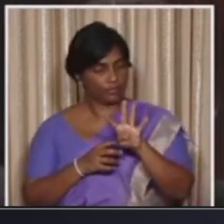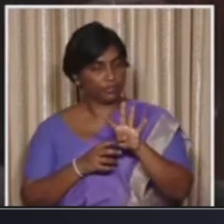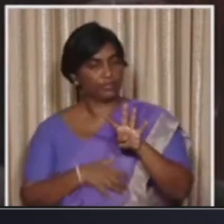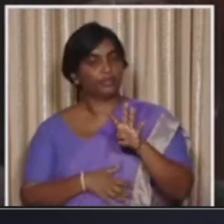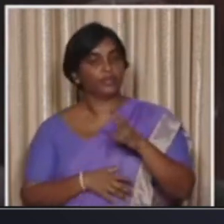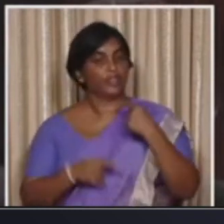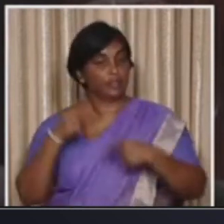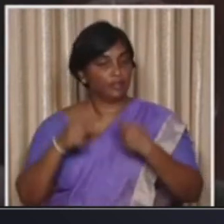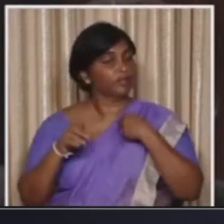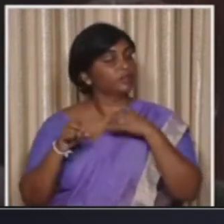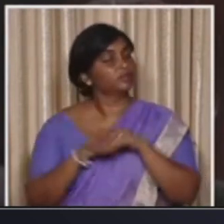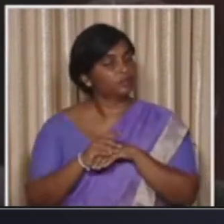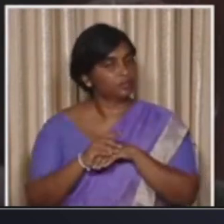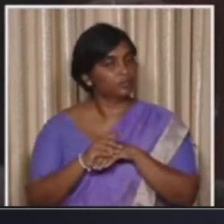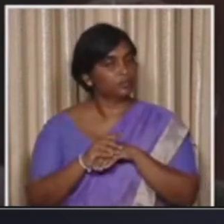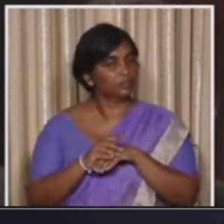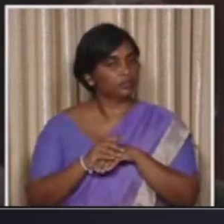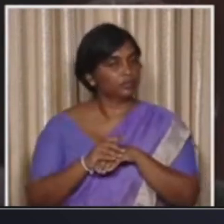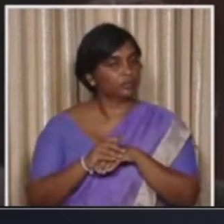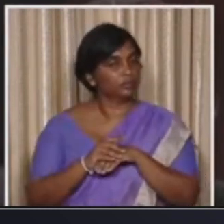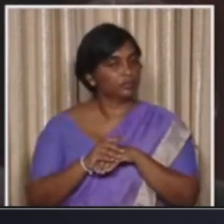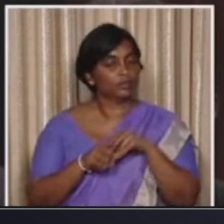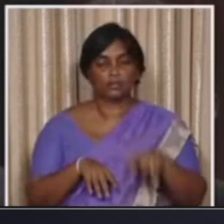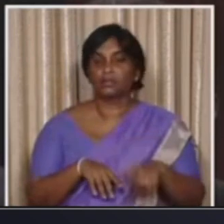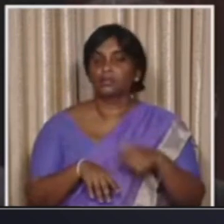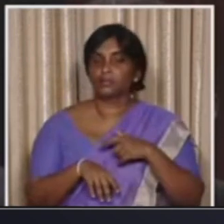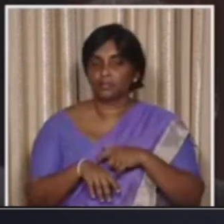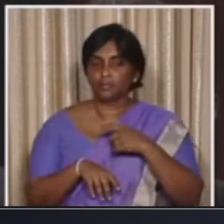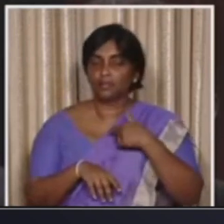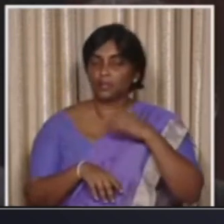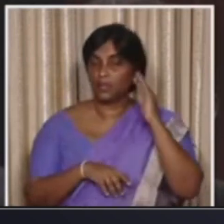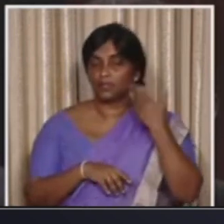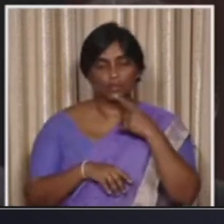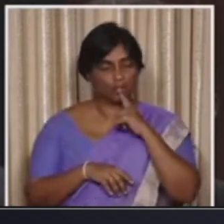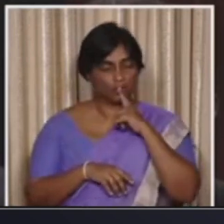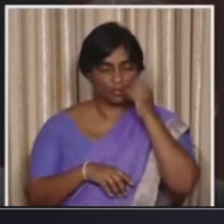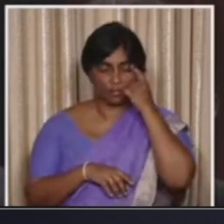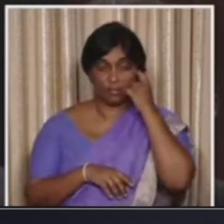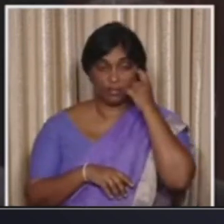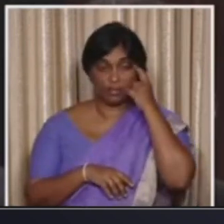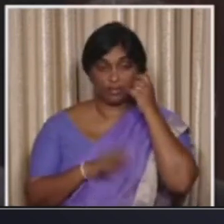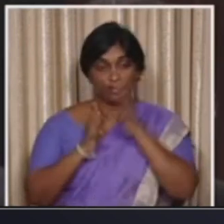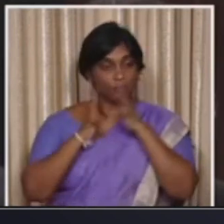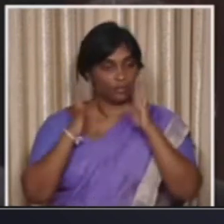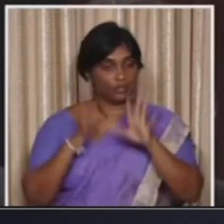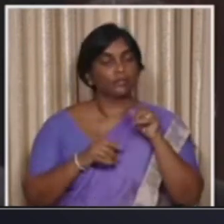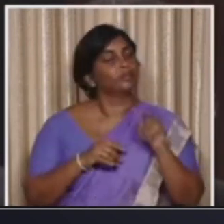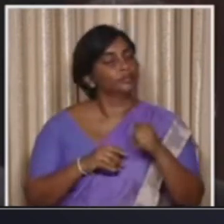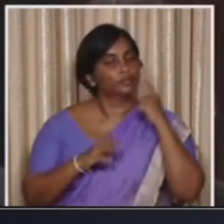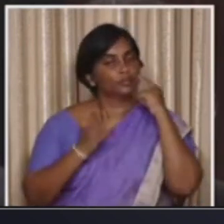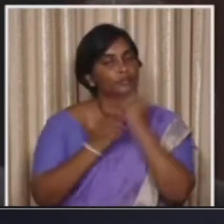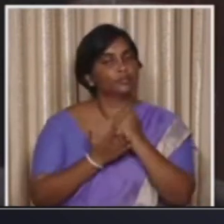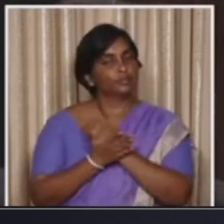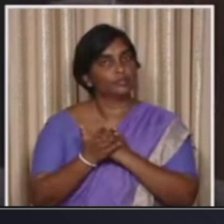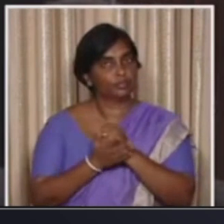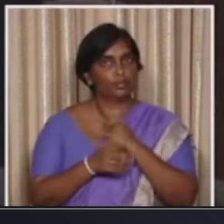2024. Garu Sabhapathumani, me velavedi visheshayenma kiyanna ona karana rashayak thibenawa. Me karana siyalla